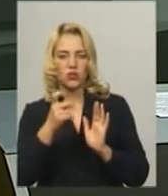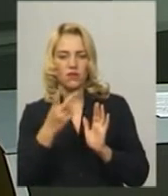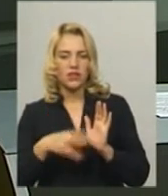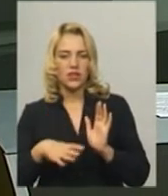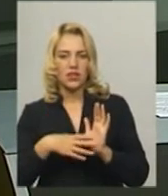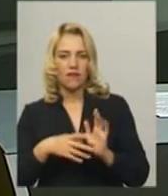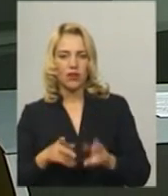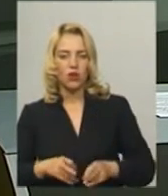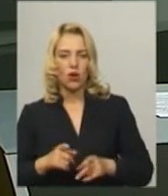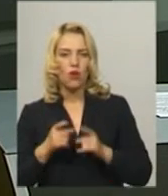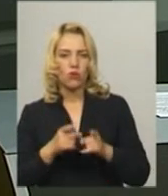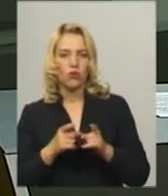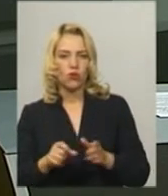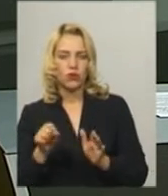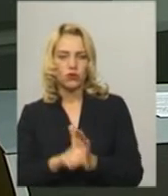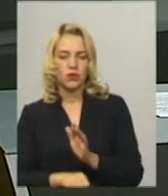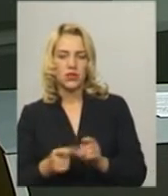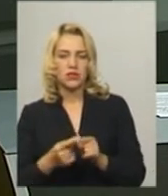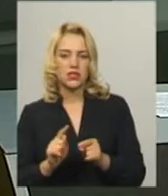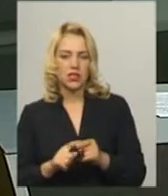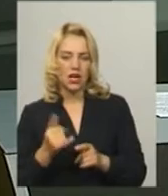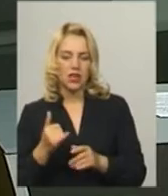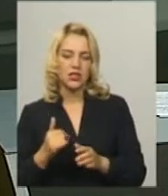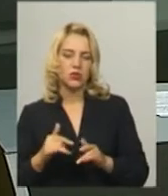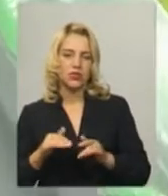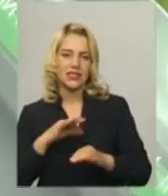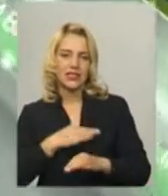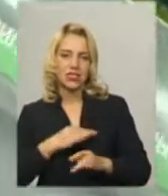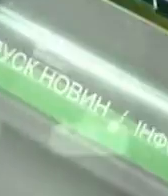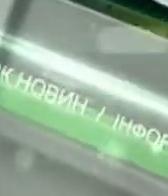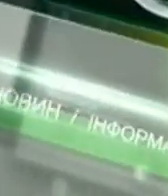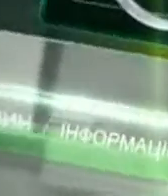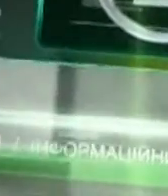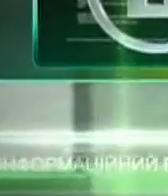129 «Погроза вбивством». Зараз у справі тривають слідчі дії.